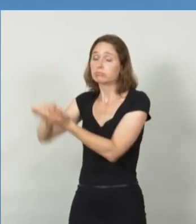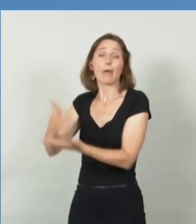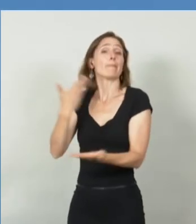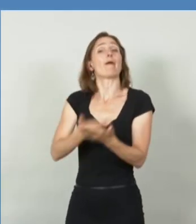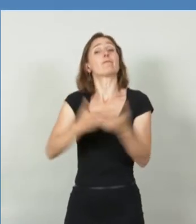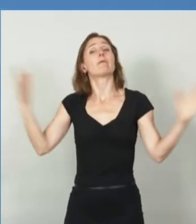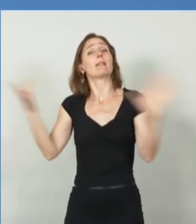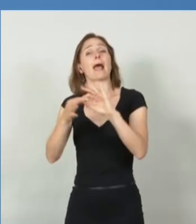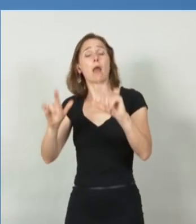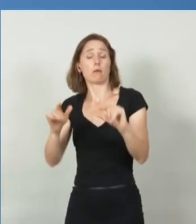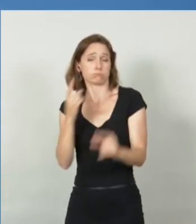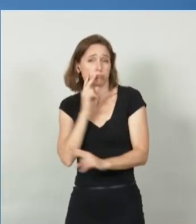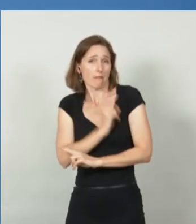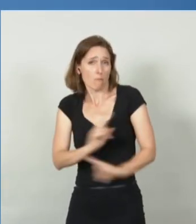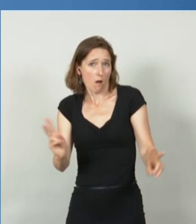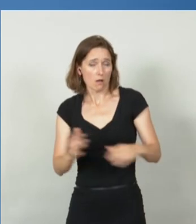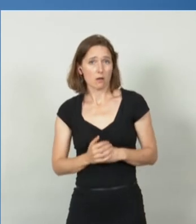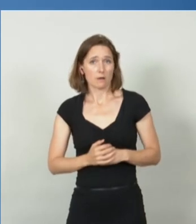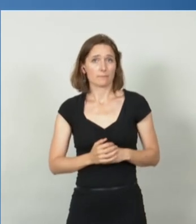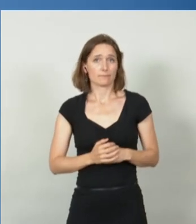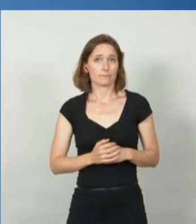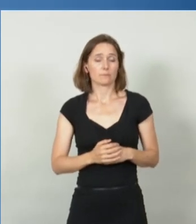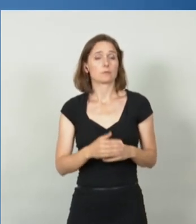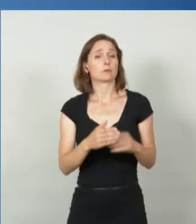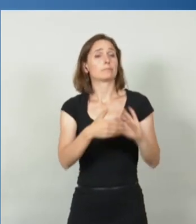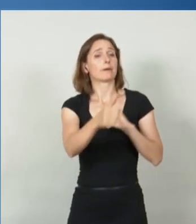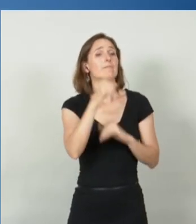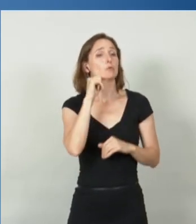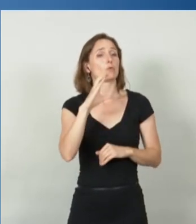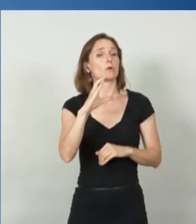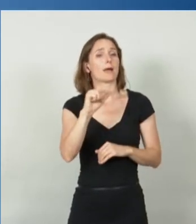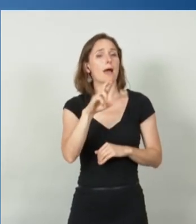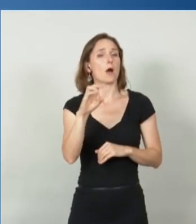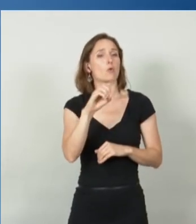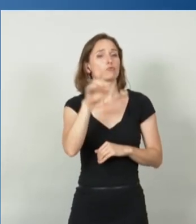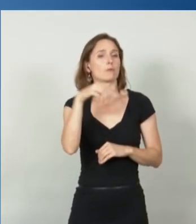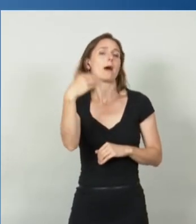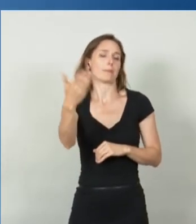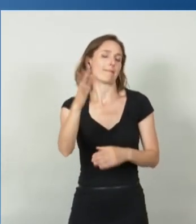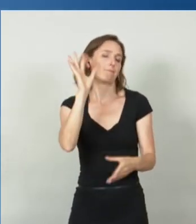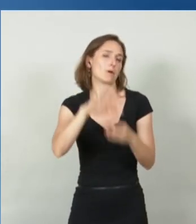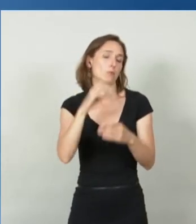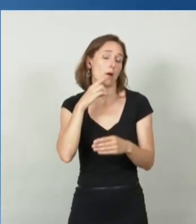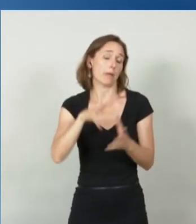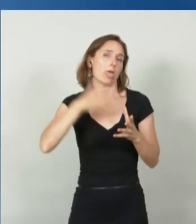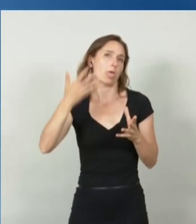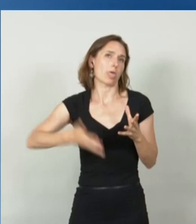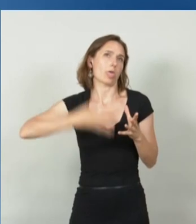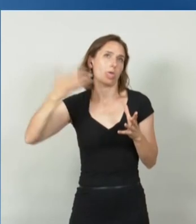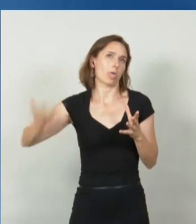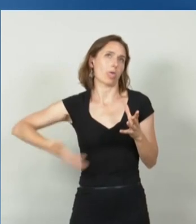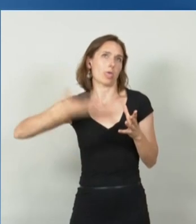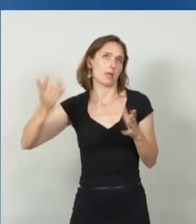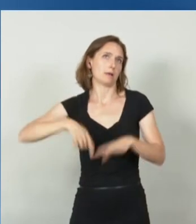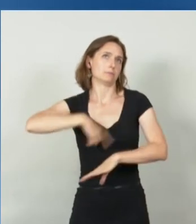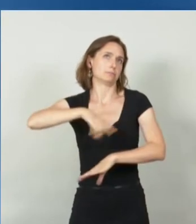en 2009 monsieur carreau d'après on passe au vote s'il vous plaît parce que le débat peut s'éterniser oui mais vous savez je ne parle